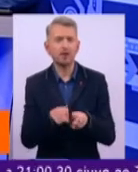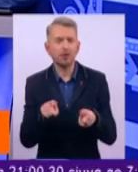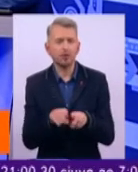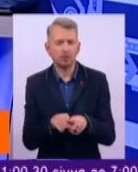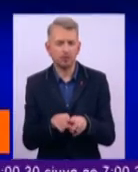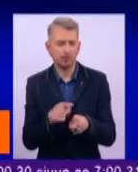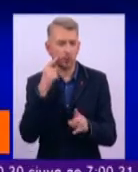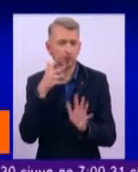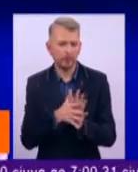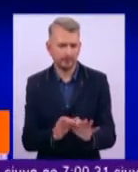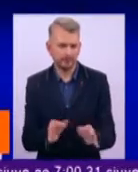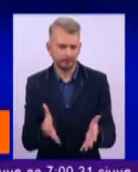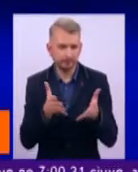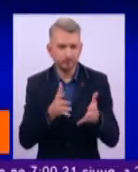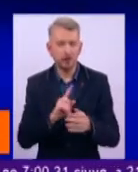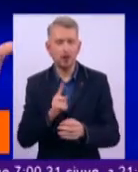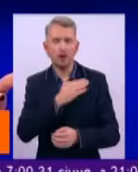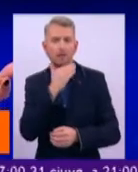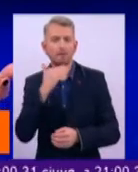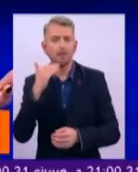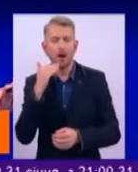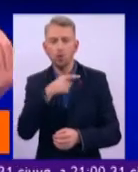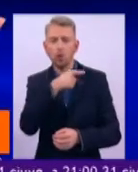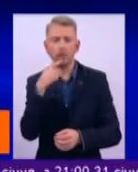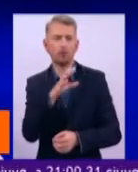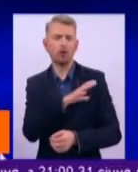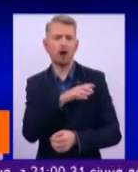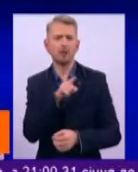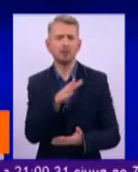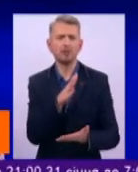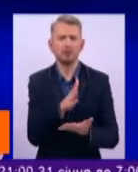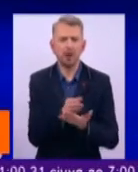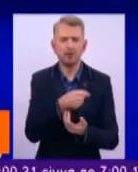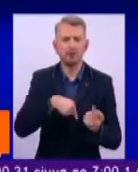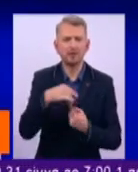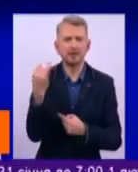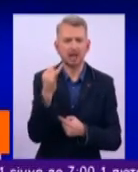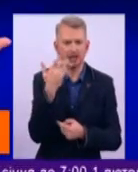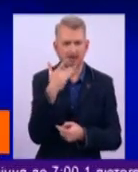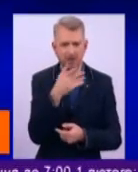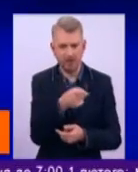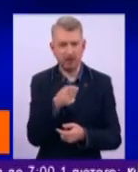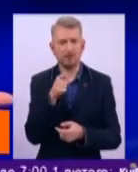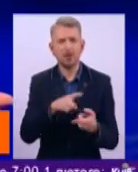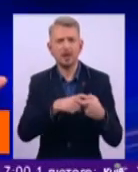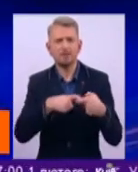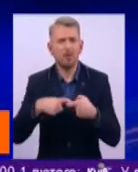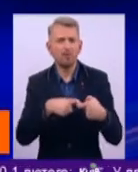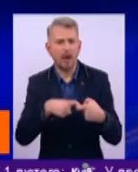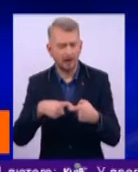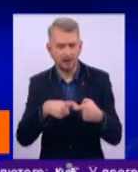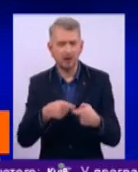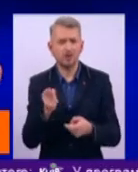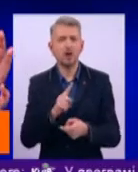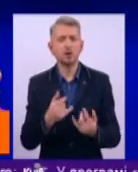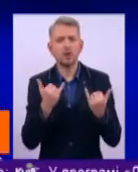розуміти, що багато російських олігархів, вони мають свої бізнес-інтереси в Сполучених Штатах. Вони пов'язані в багатьох моментах. І те,